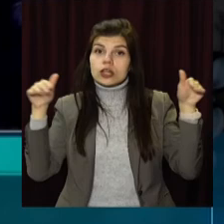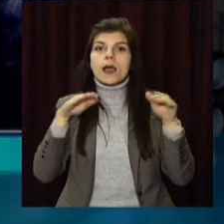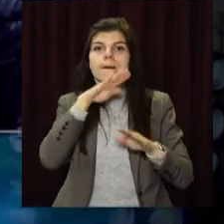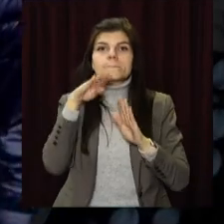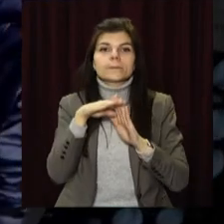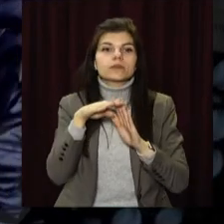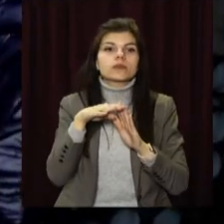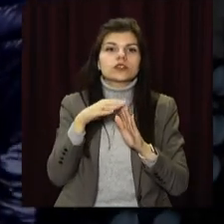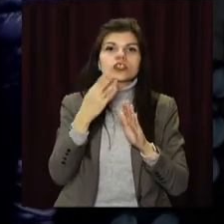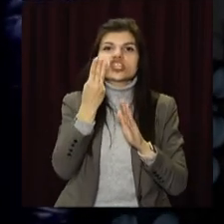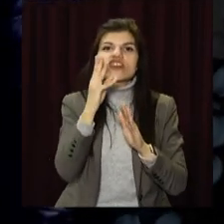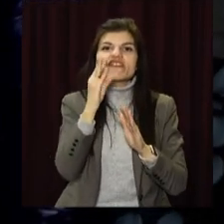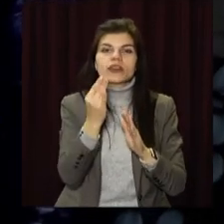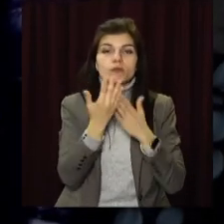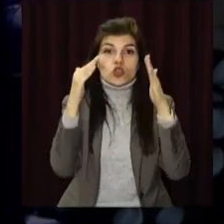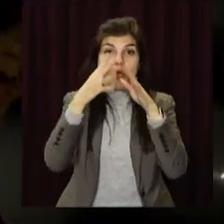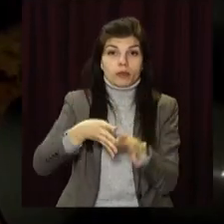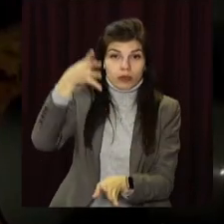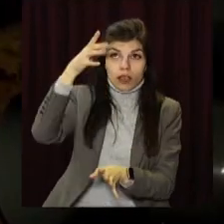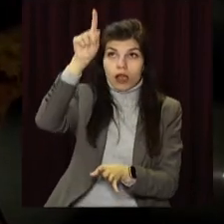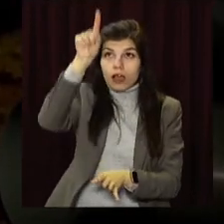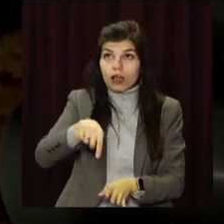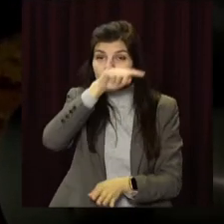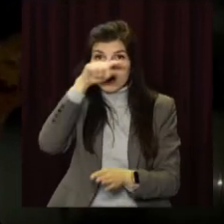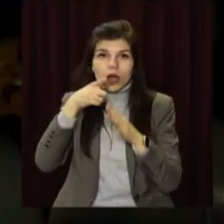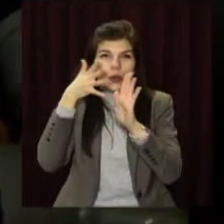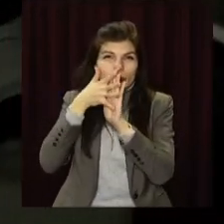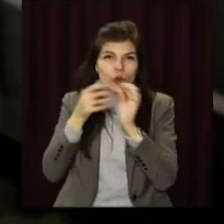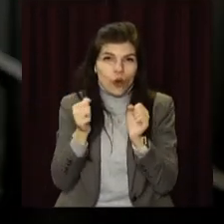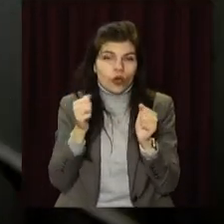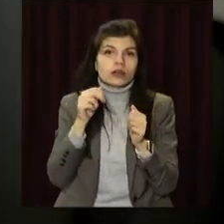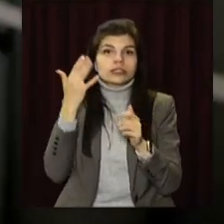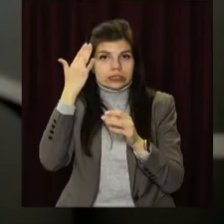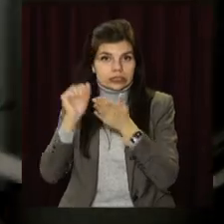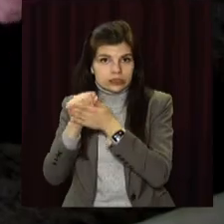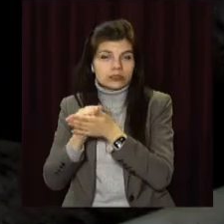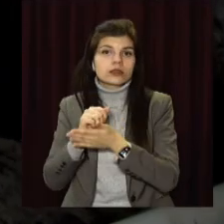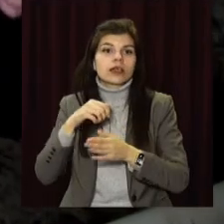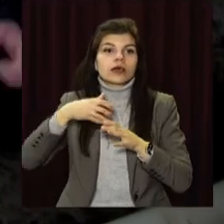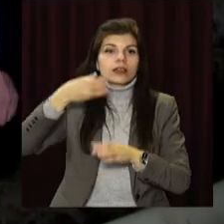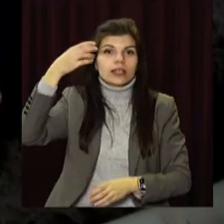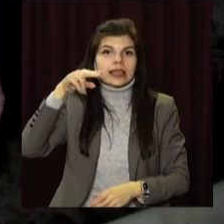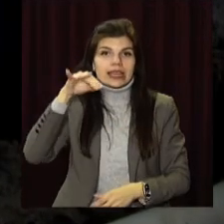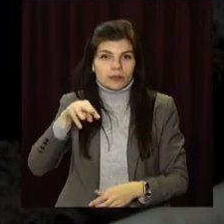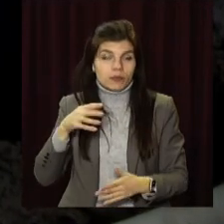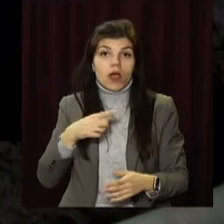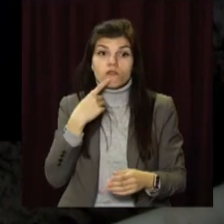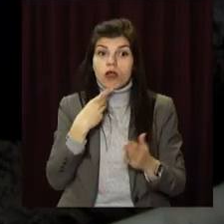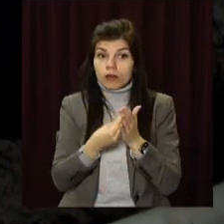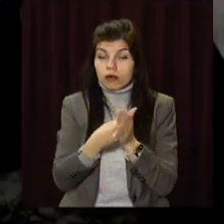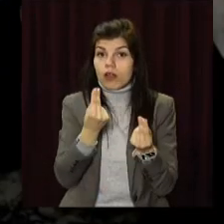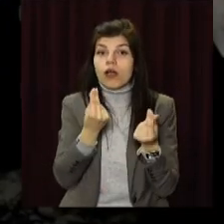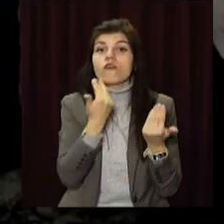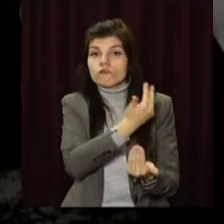міжпанельних швов. Крім того, ми будемо займатися ремонтами під'їздів, входних груп, димовентканалів. Роботи коштують міського бюджету. На